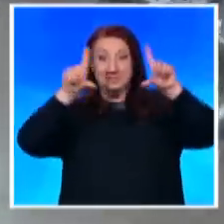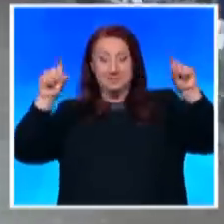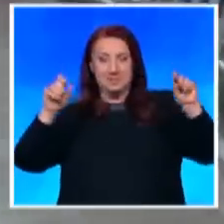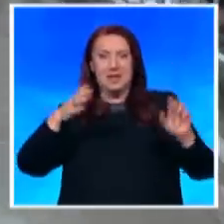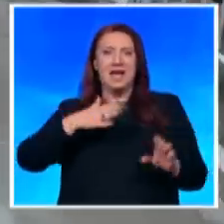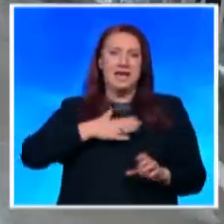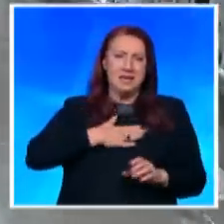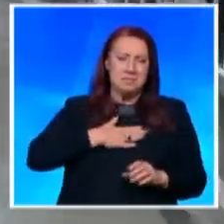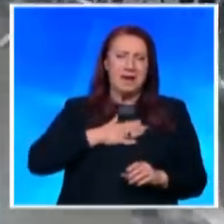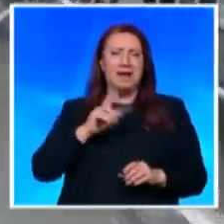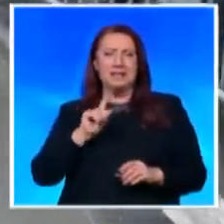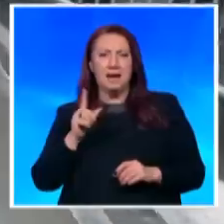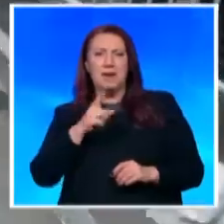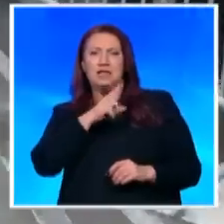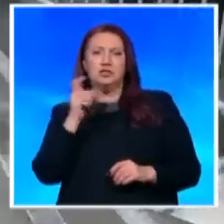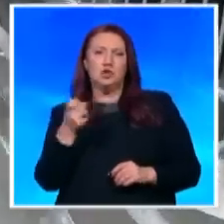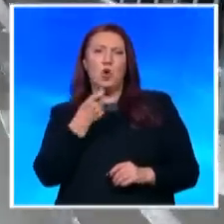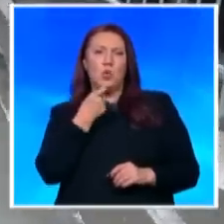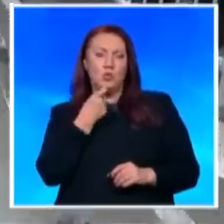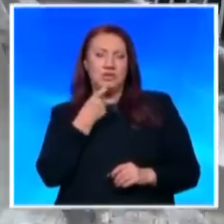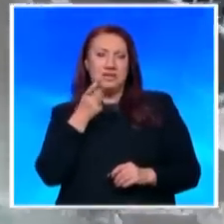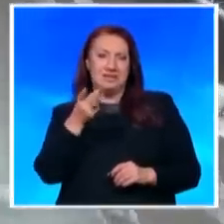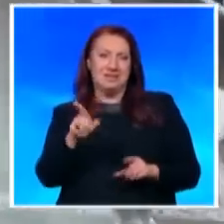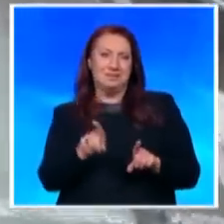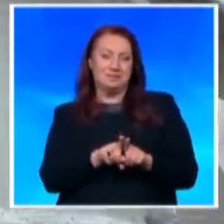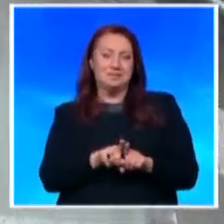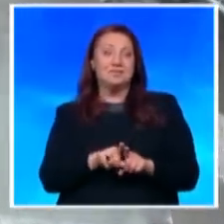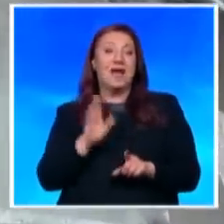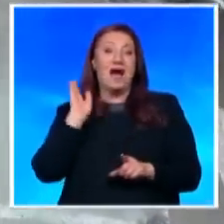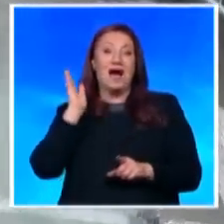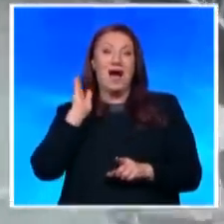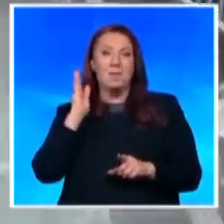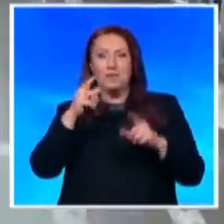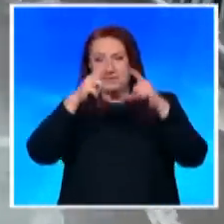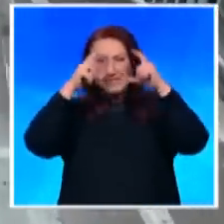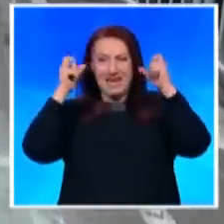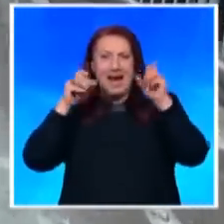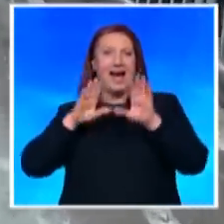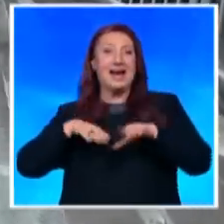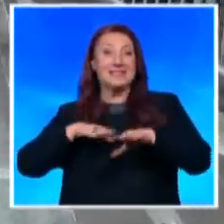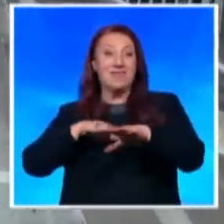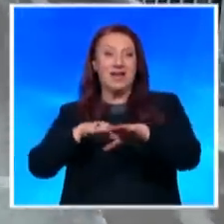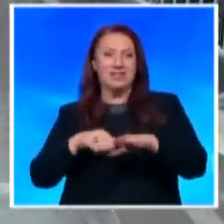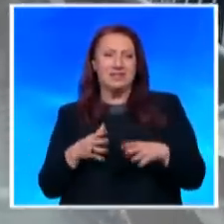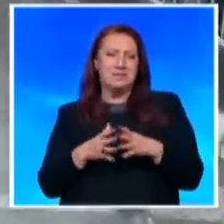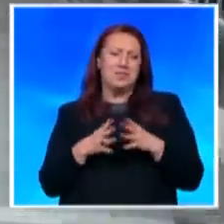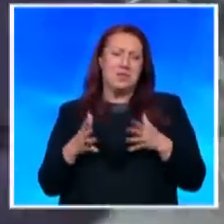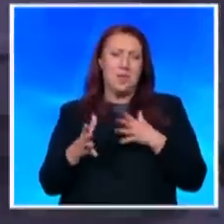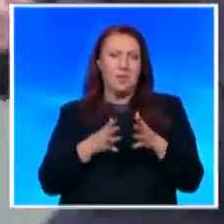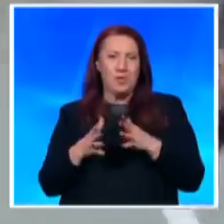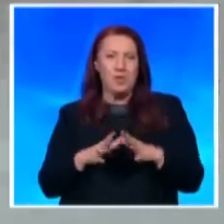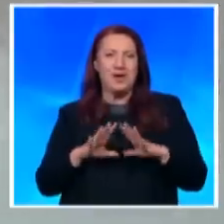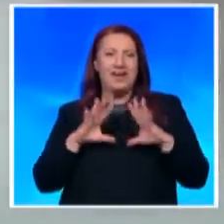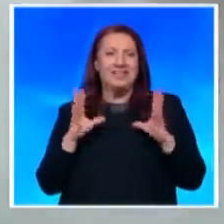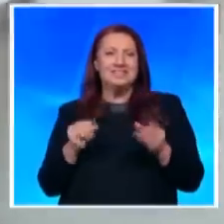тази възраст, казват, е Габровския карнавал. Както виждате, прекалено много са хората тук и всички са заредени